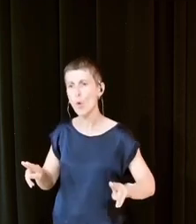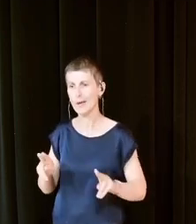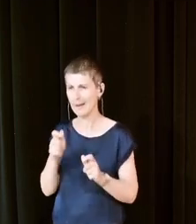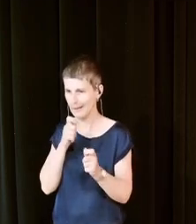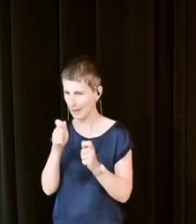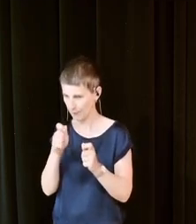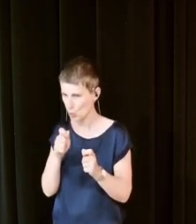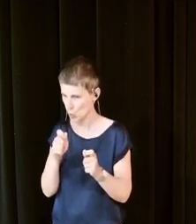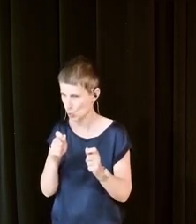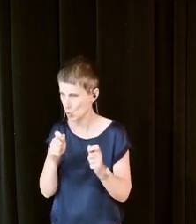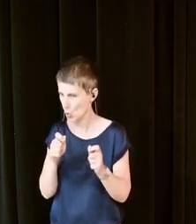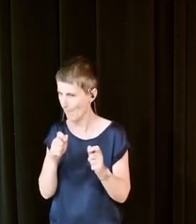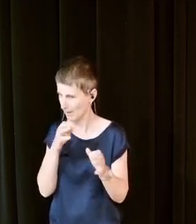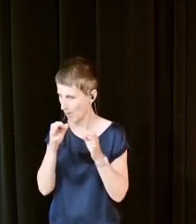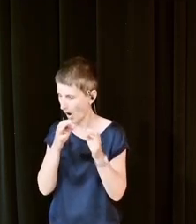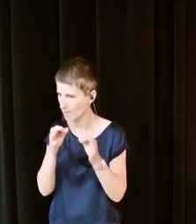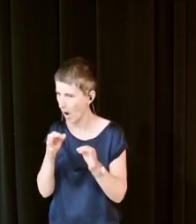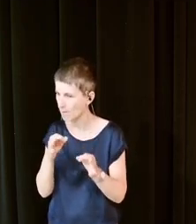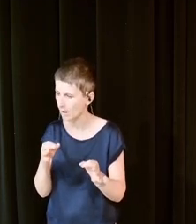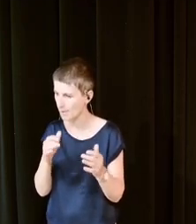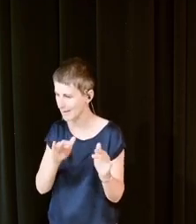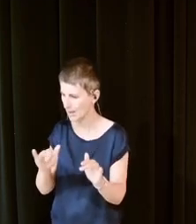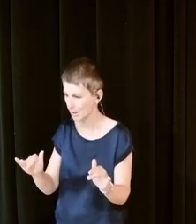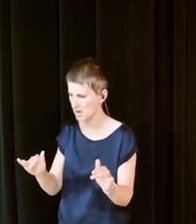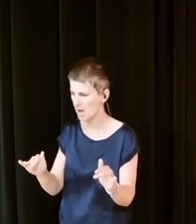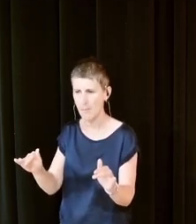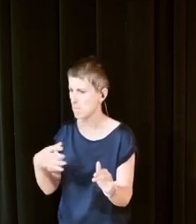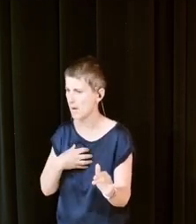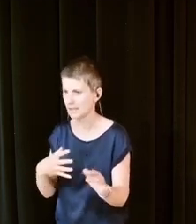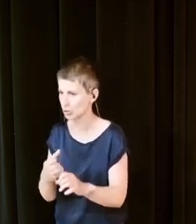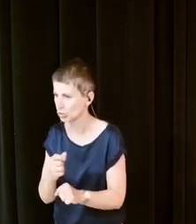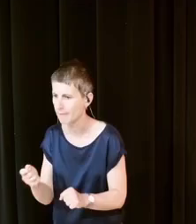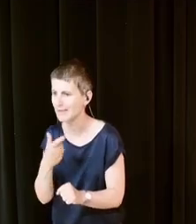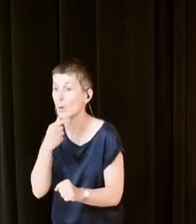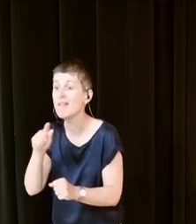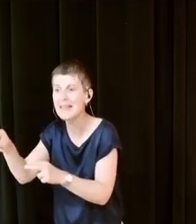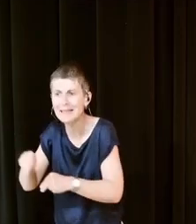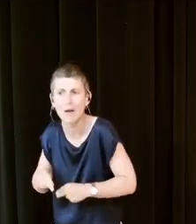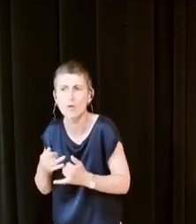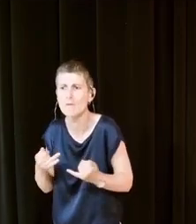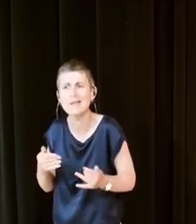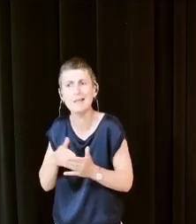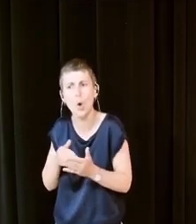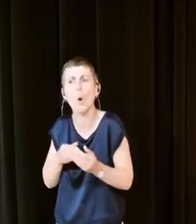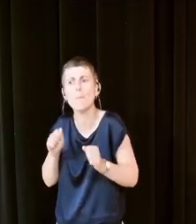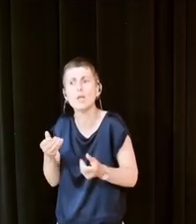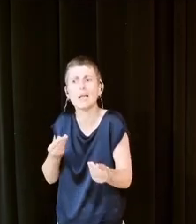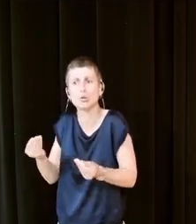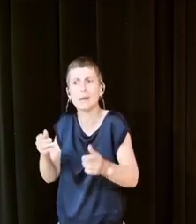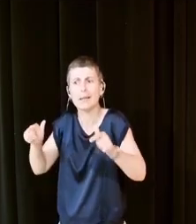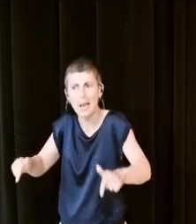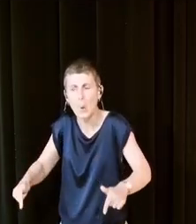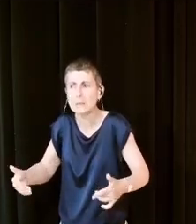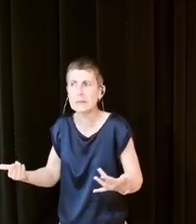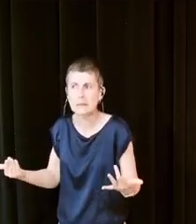ja, nicht beantworten kann oder will? Ja. Ja, ich glaube, man hat es in den Ausführungen ja gemerkt, oder vielen